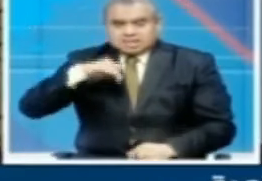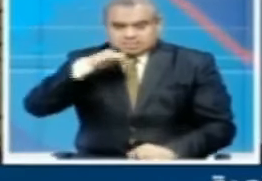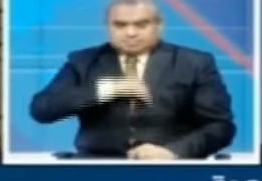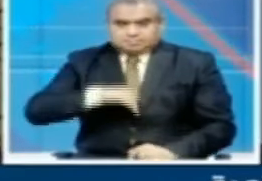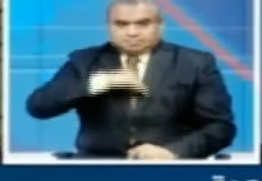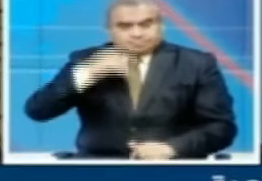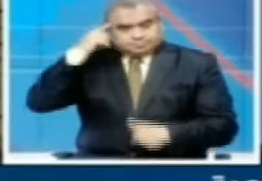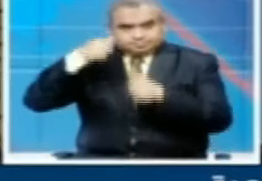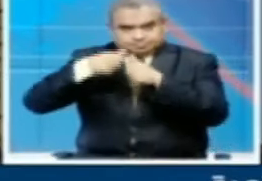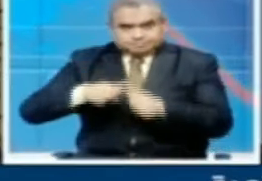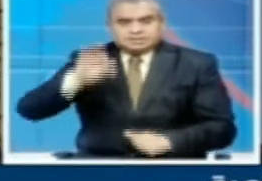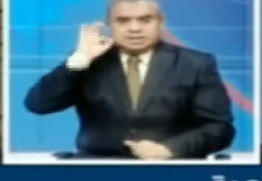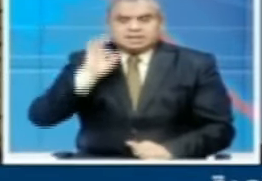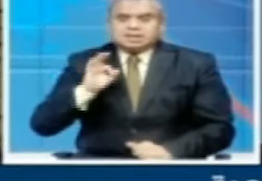مقدسا،